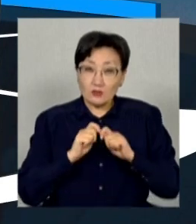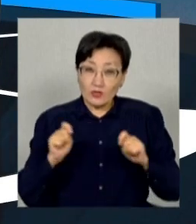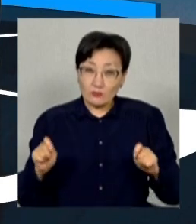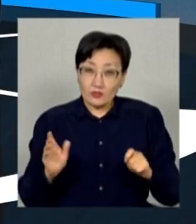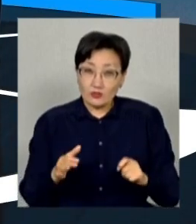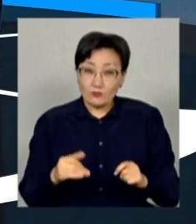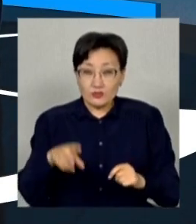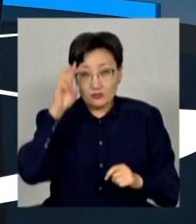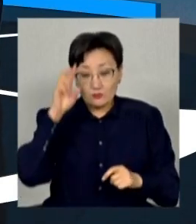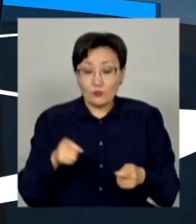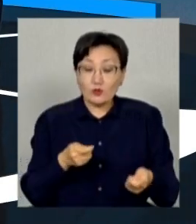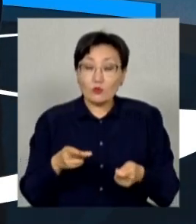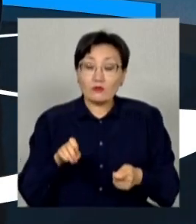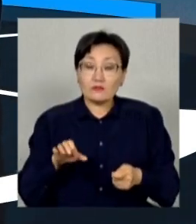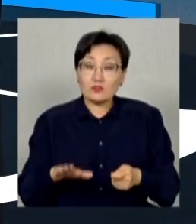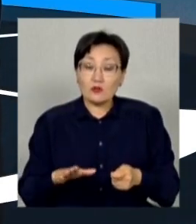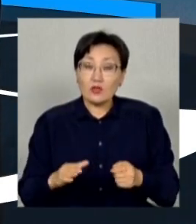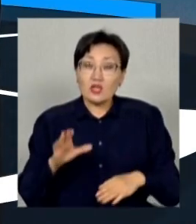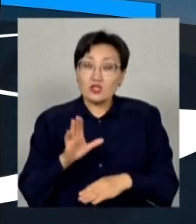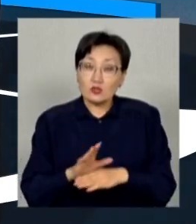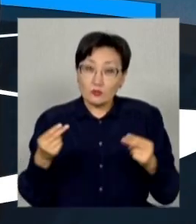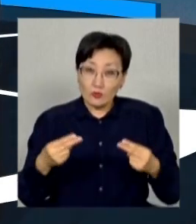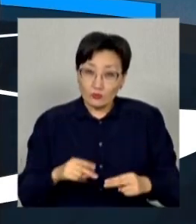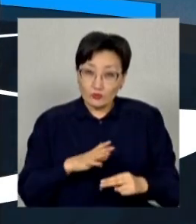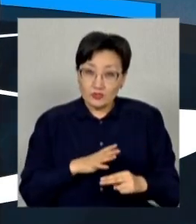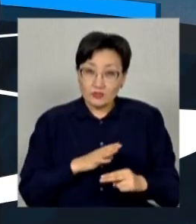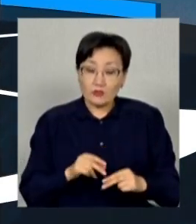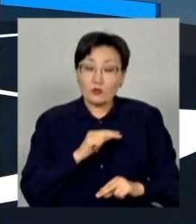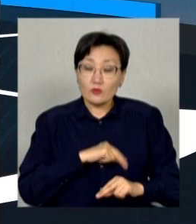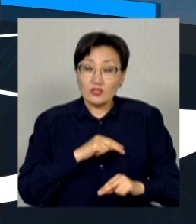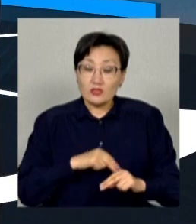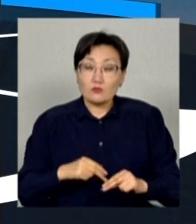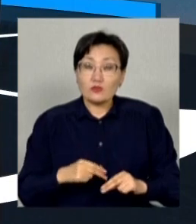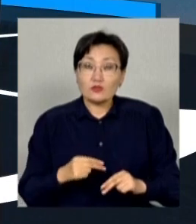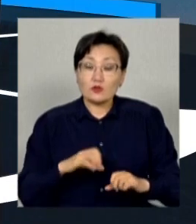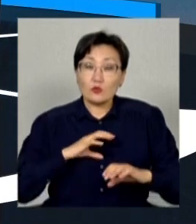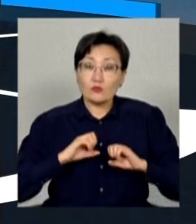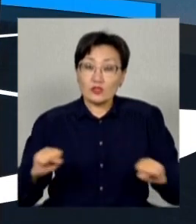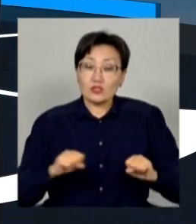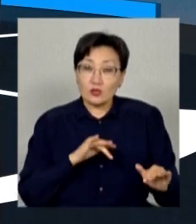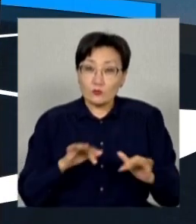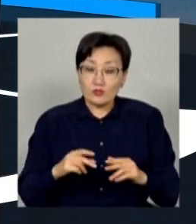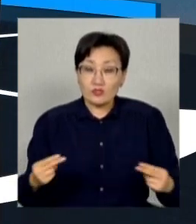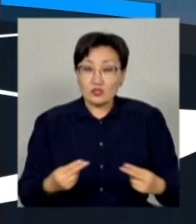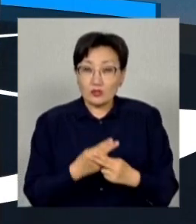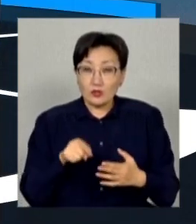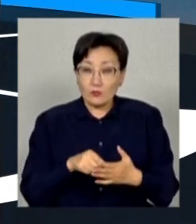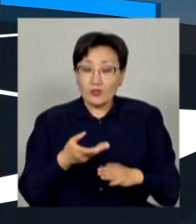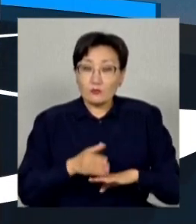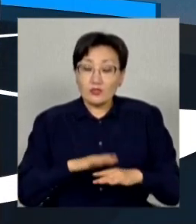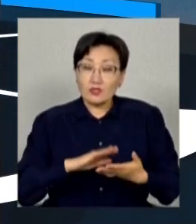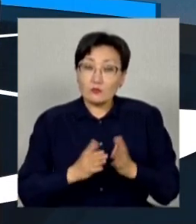марапатталады. Мемлекет басшысы Қасым-Жомарт Тоқаев жарлыққа қол қойды. Қызметтегі жанкешті ерлігі үшін Астана қалалық төтенше